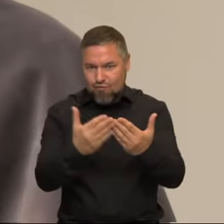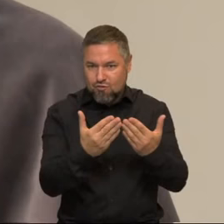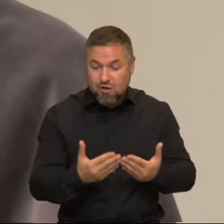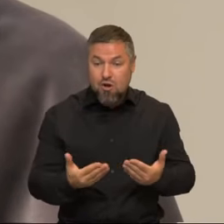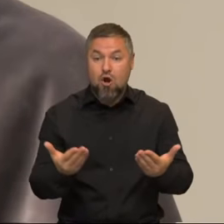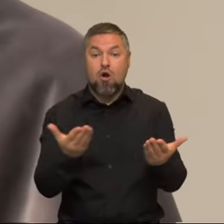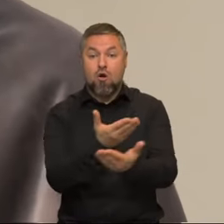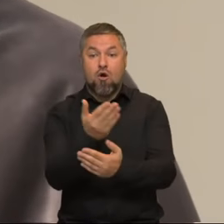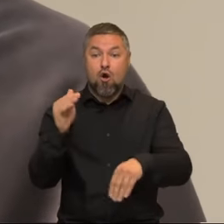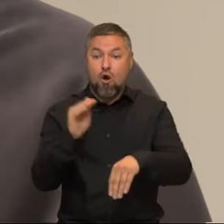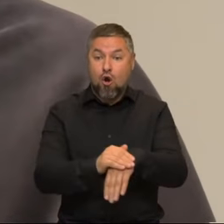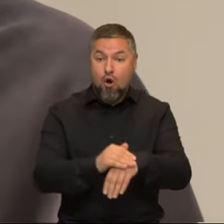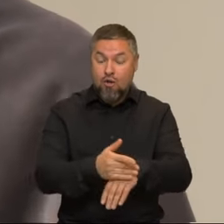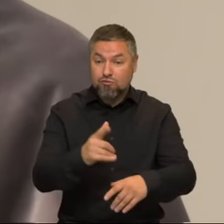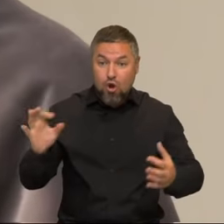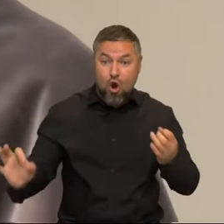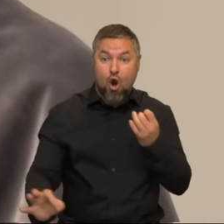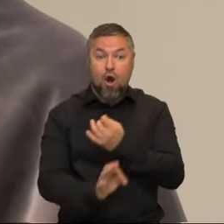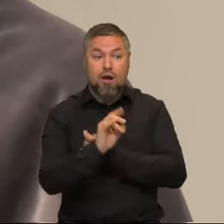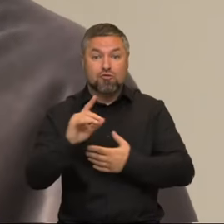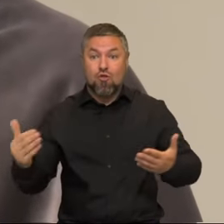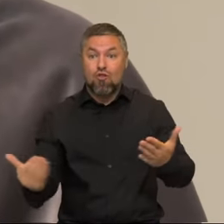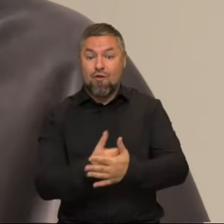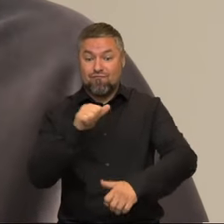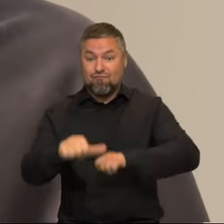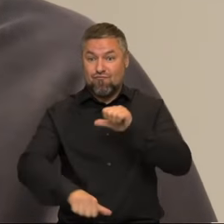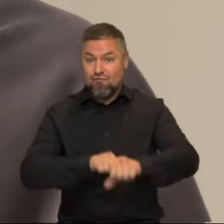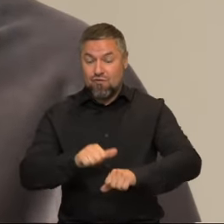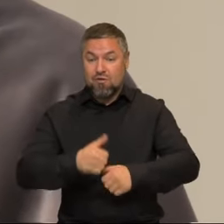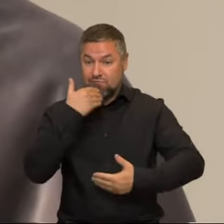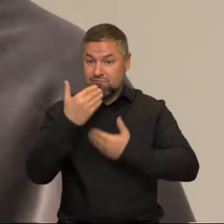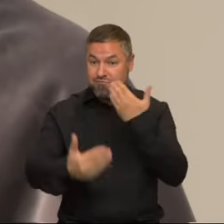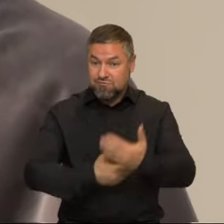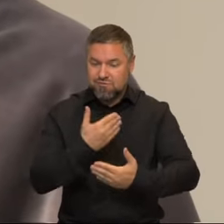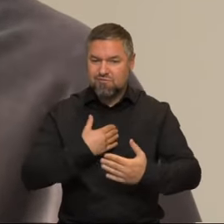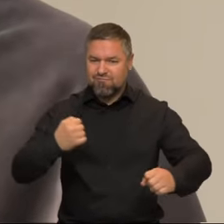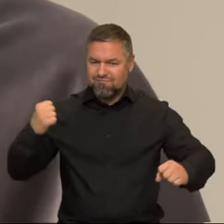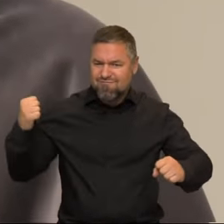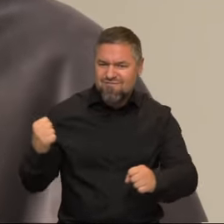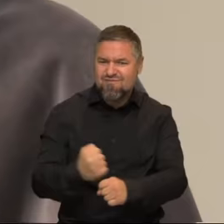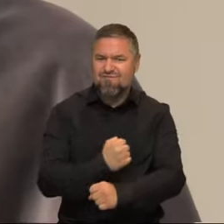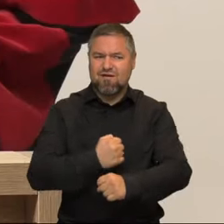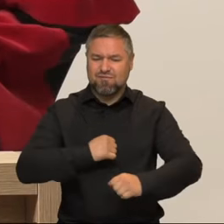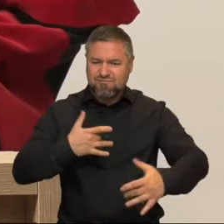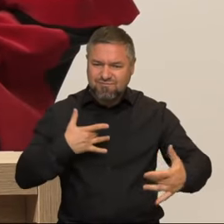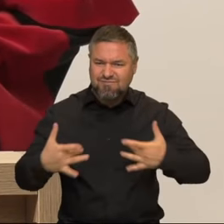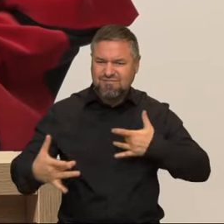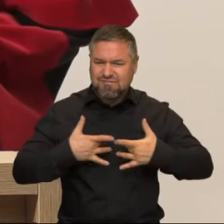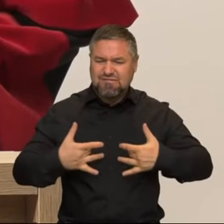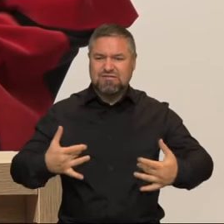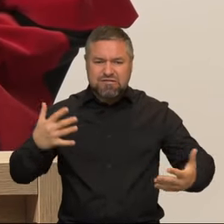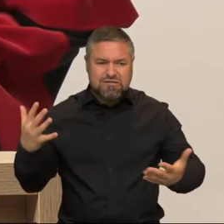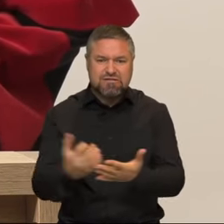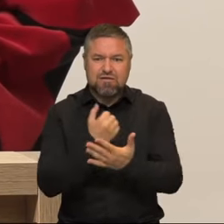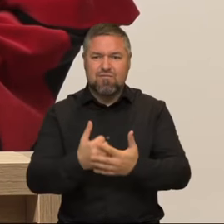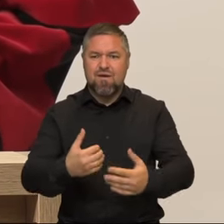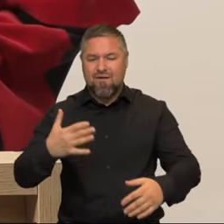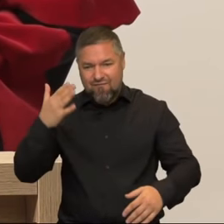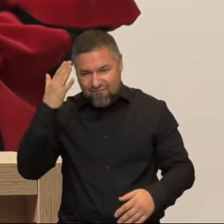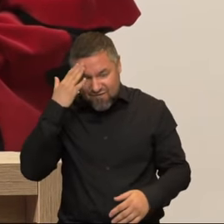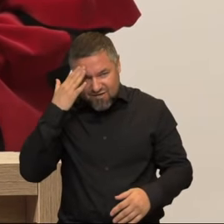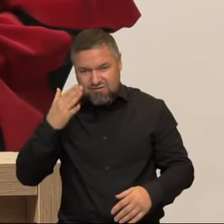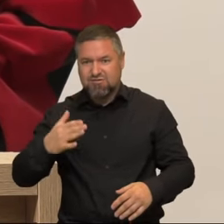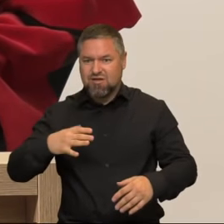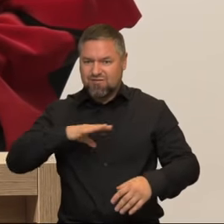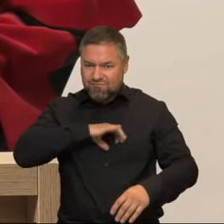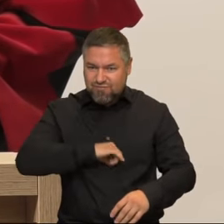i koleżanki, z okazji nowego roku akademickiego życzę wam przede wszystkim wytrwałości w dążeniu do zdobywania wiedzy, by każdy dzień w